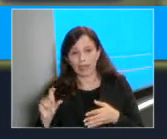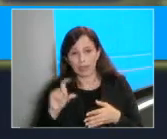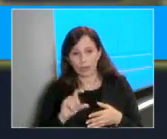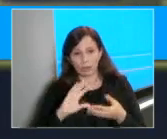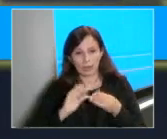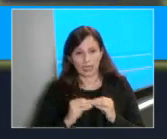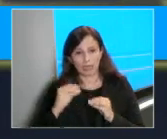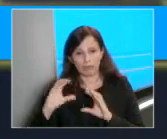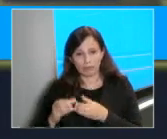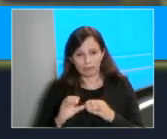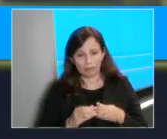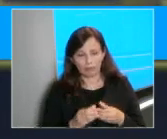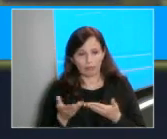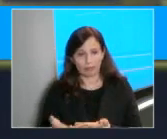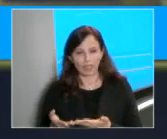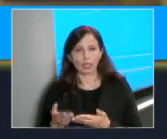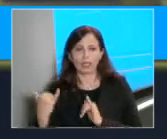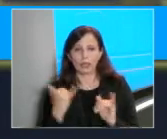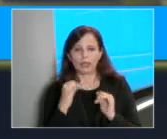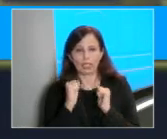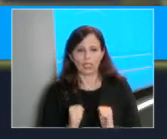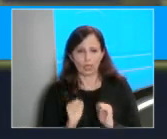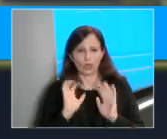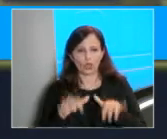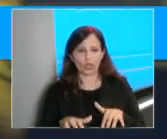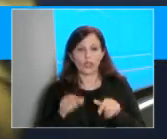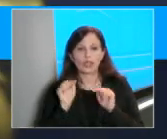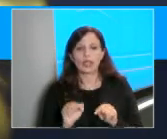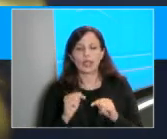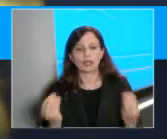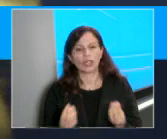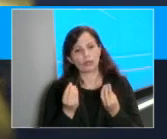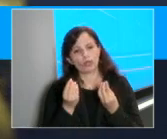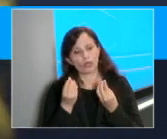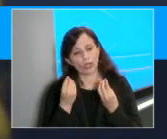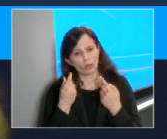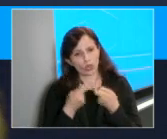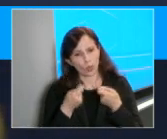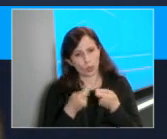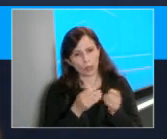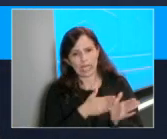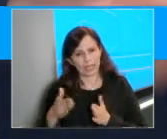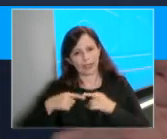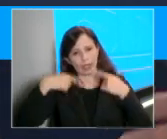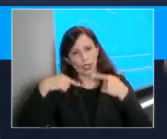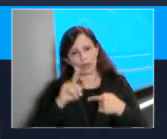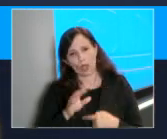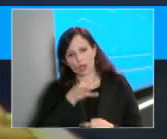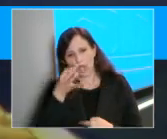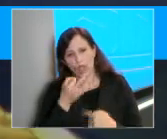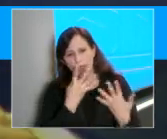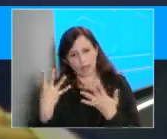כל המפלגות הקטנות האלה. אתה מביא ליציבות שלטונית. ואלה באמת הדברים שעומדים על סדר היום, ולא האם שס תקבל